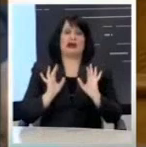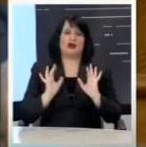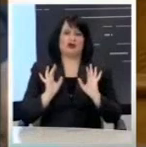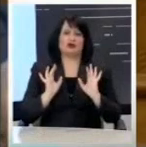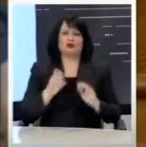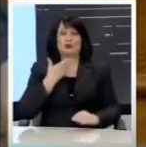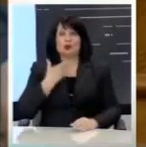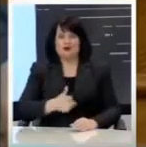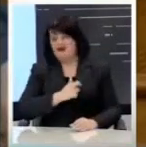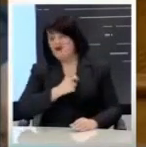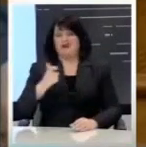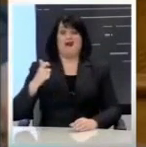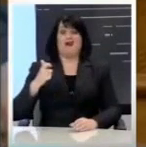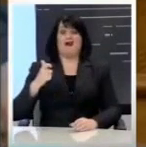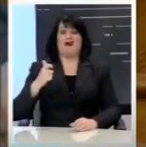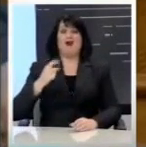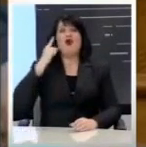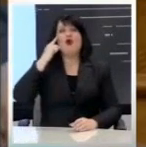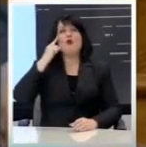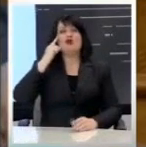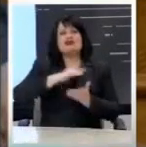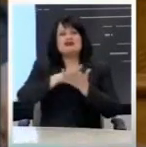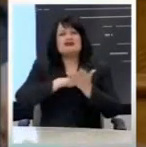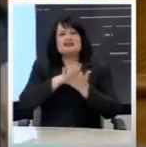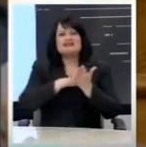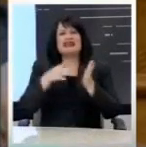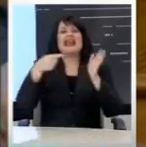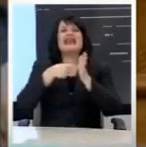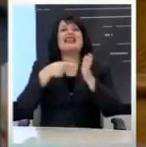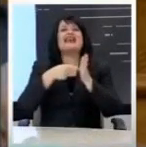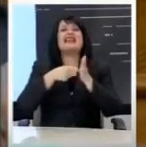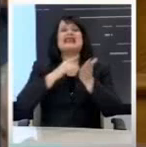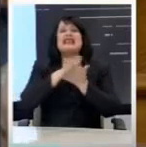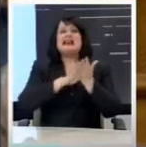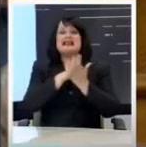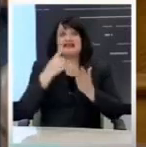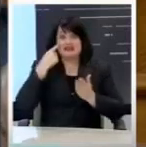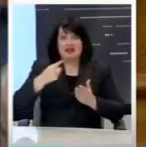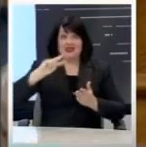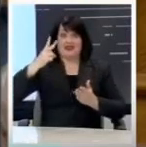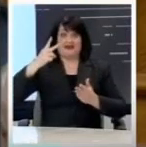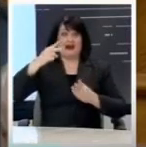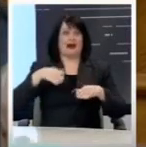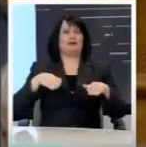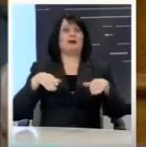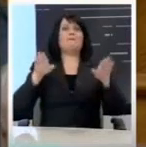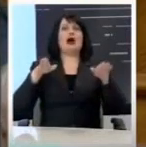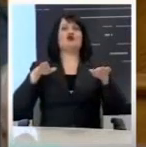Έκλεισε και με μια κορώνα που θύμιζε χιλιαστές, η τιμιγορία έρχεται, η δευτέρα παρουσία έρχεται.